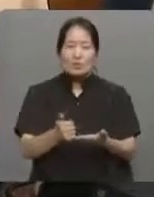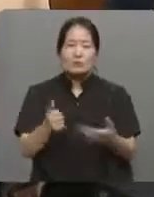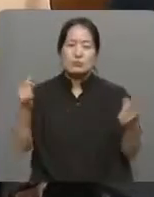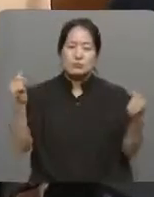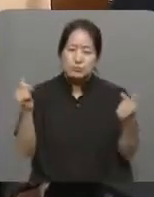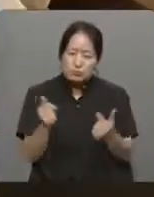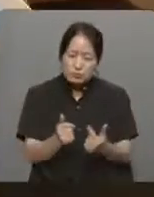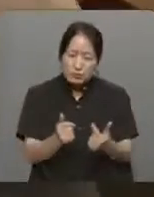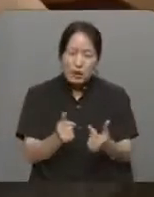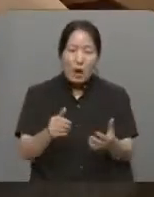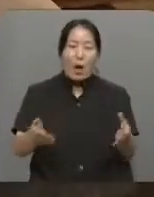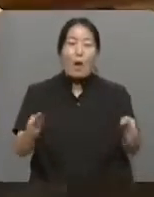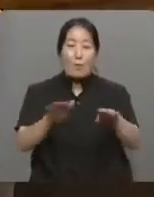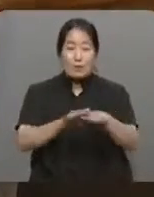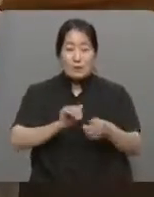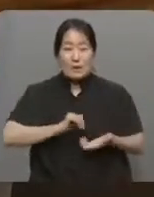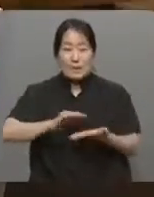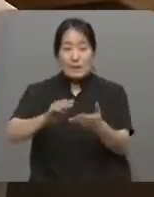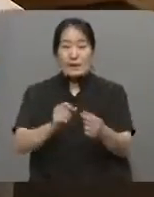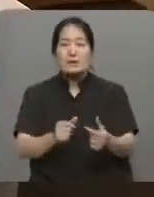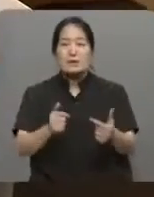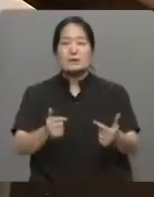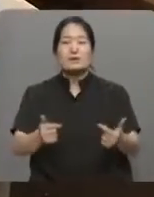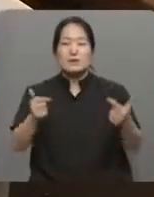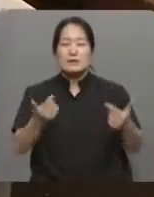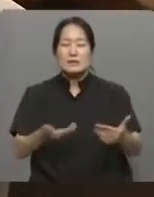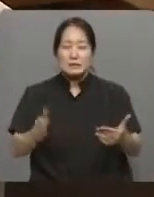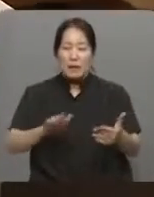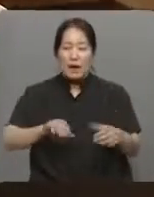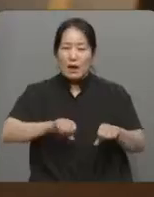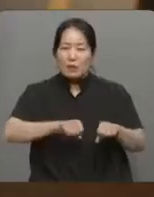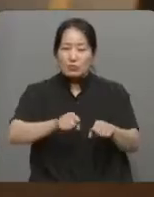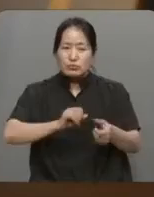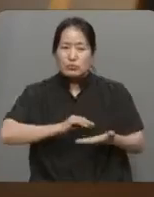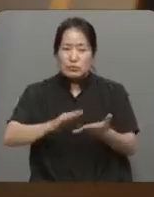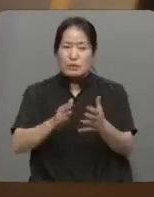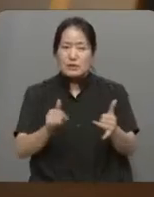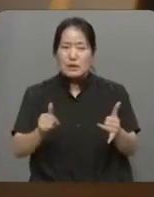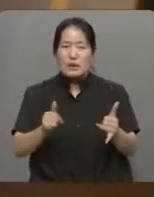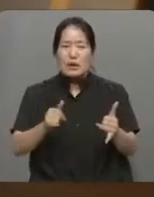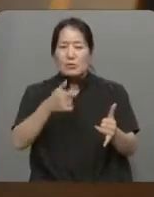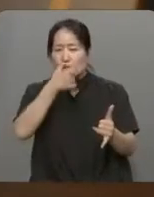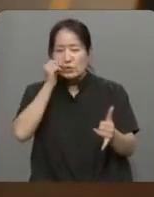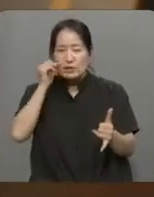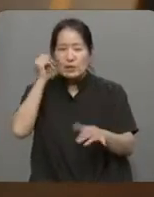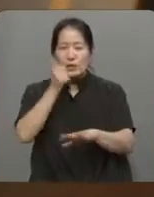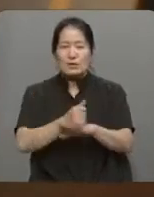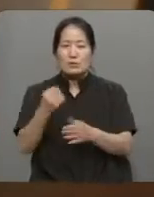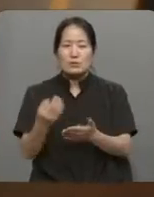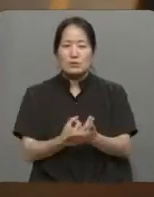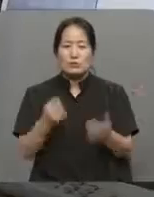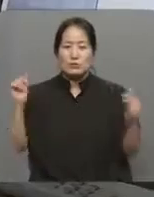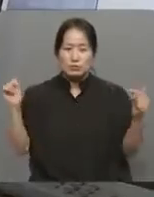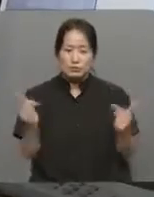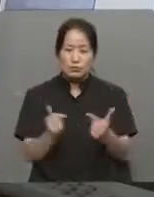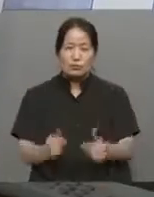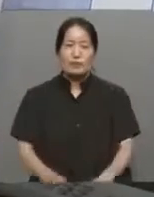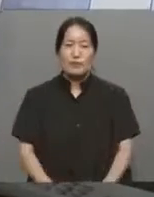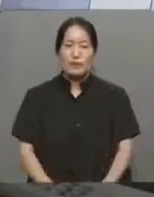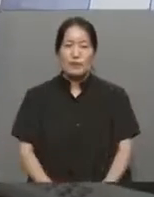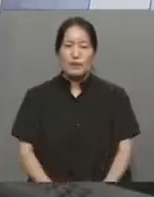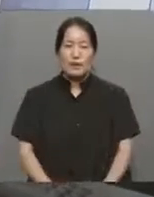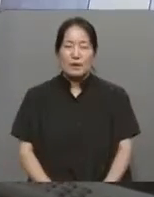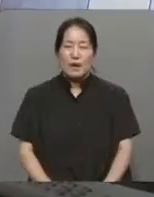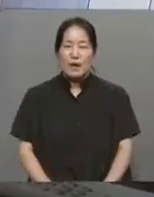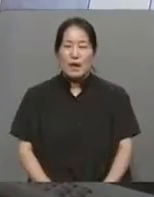끊겼고 포장이나 배달은 좀 늘었지만 배달 기사가 부족해 매상은 크게 줄고 있습니다. 지금 자가 격리해야